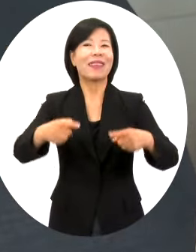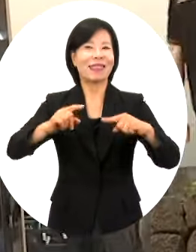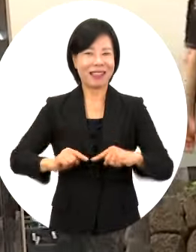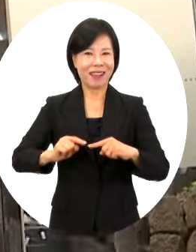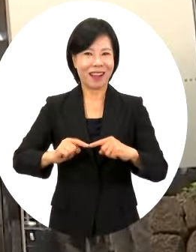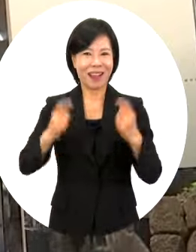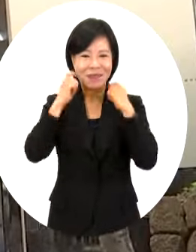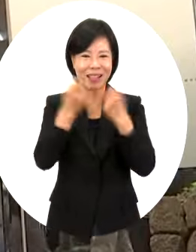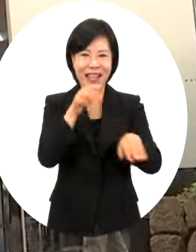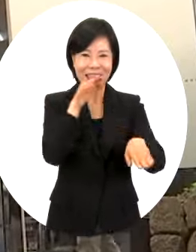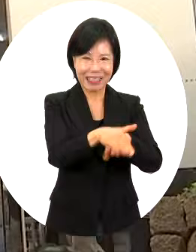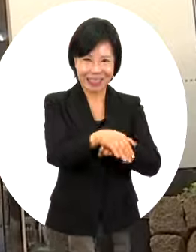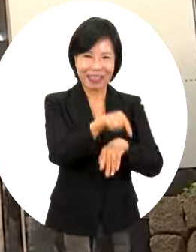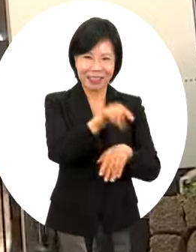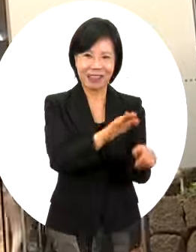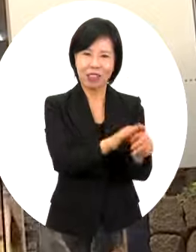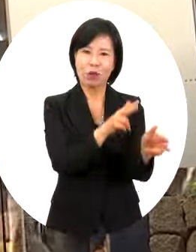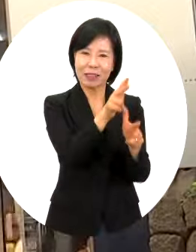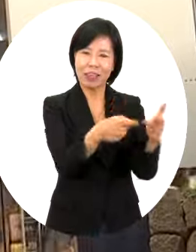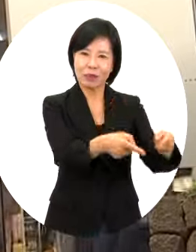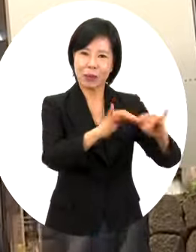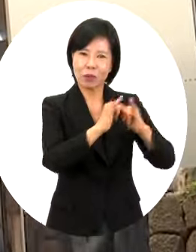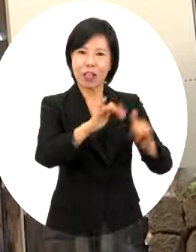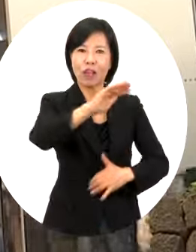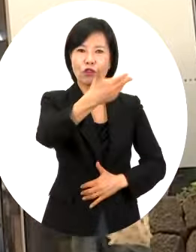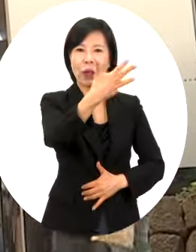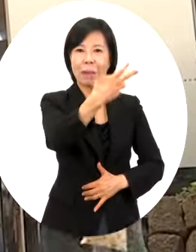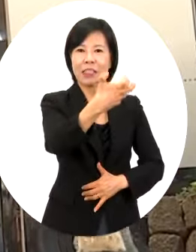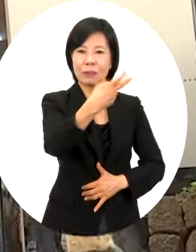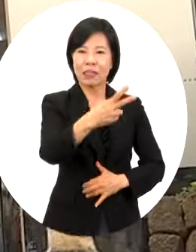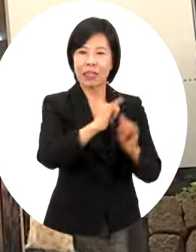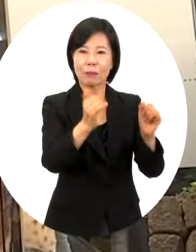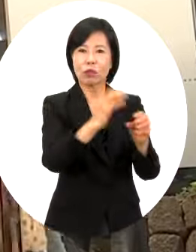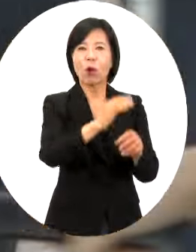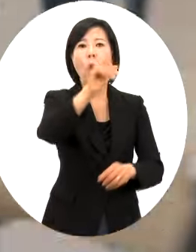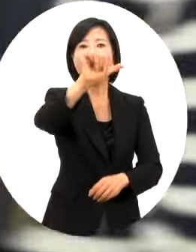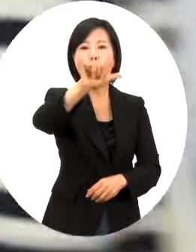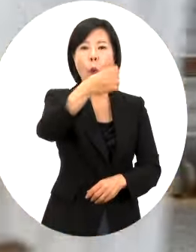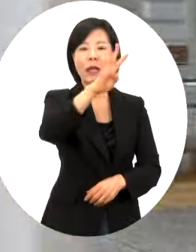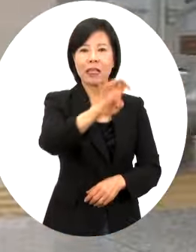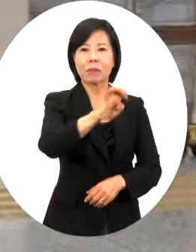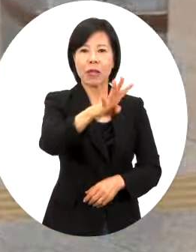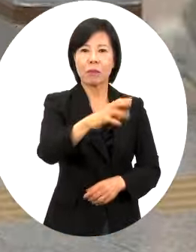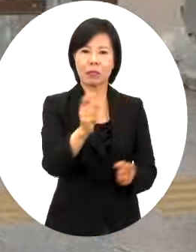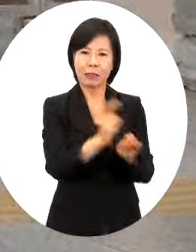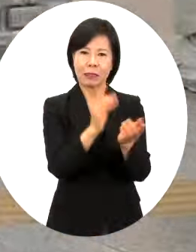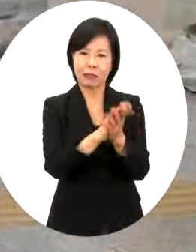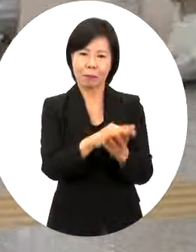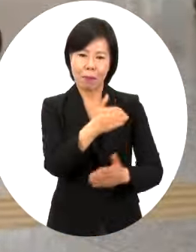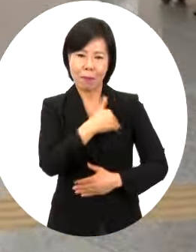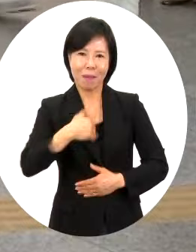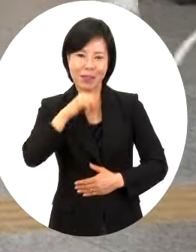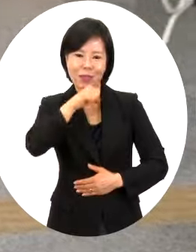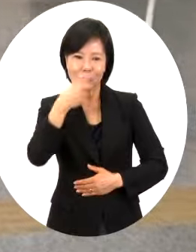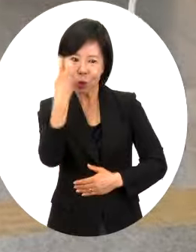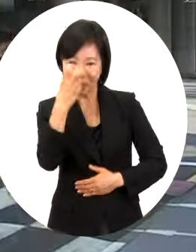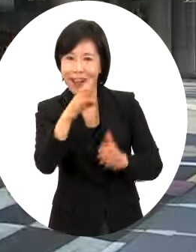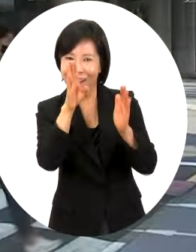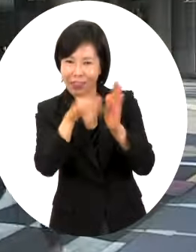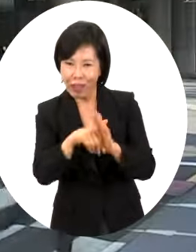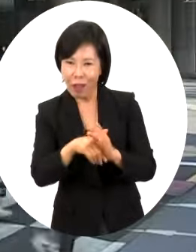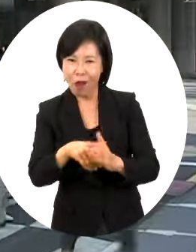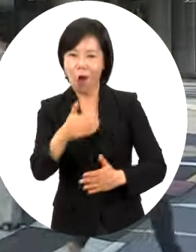참가했습니다. 민간형 워케이션 지원 사업 참가자 982명 중 554명을 대상으로 실시한